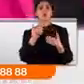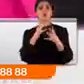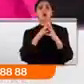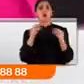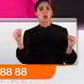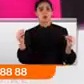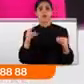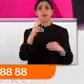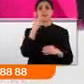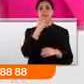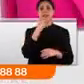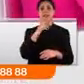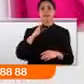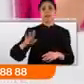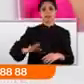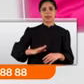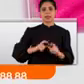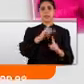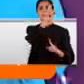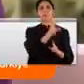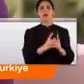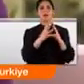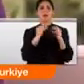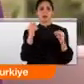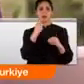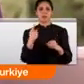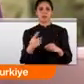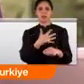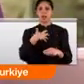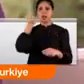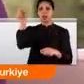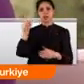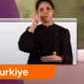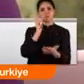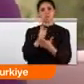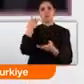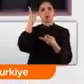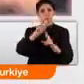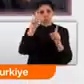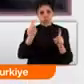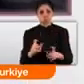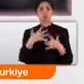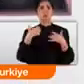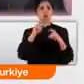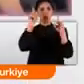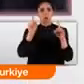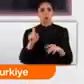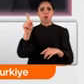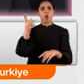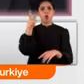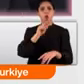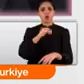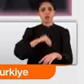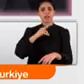2 yıldır kızım Derya Akar'dan haber alamıyorum dedi. Yani sonuçta bu kızı öldü mü, sağ mı? O anne öldü bildiği